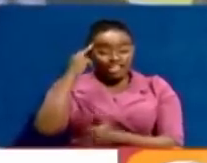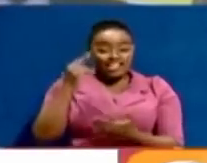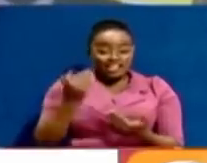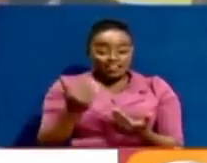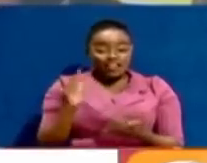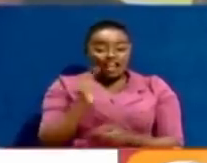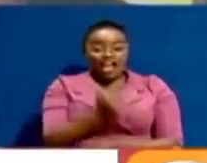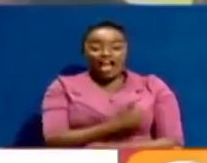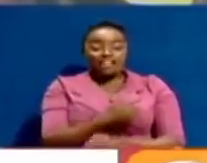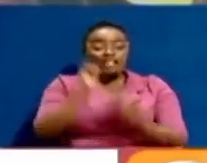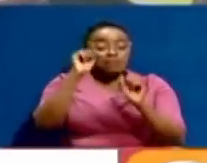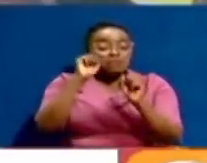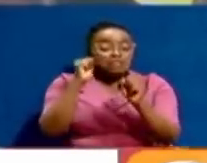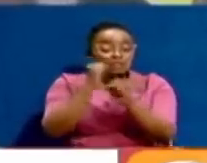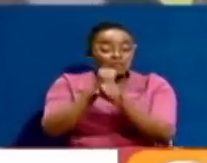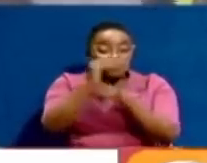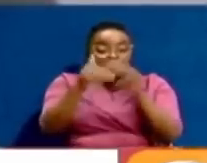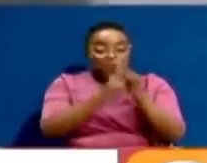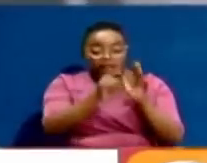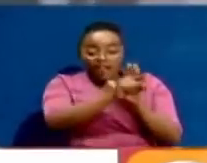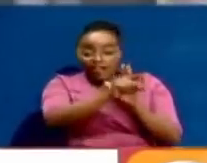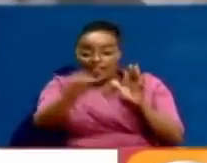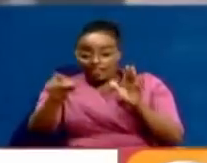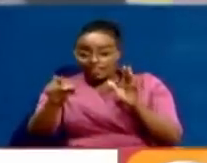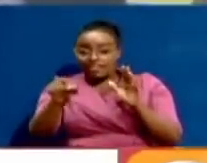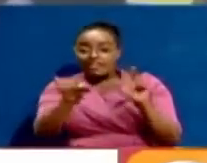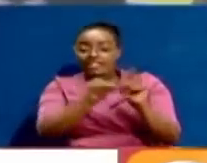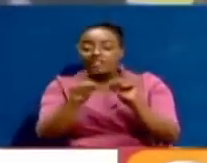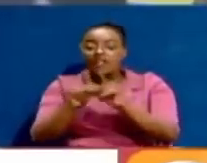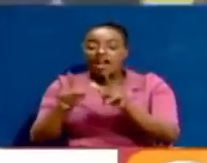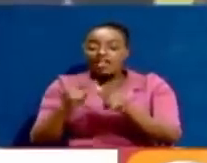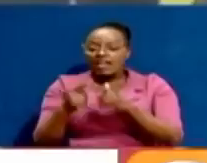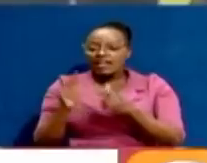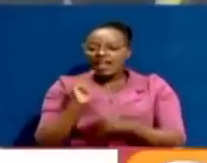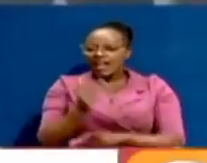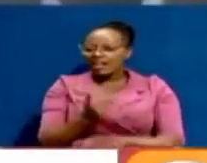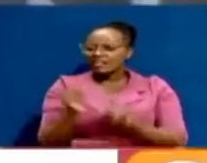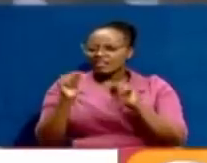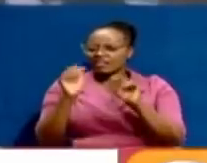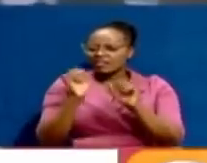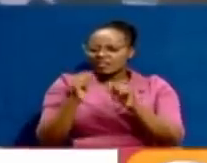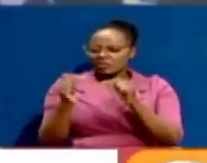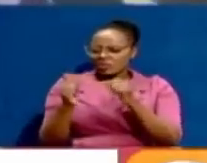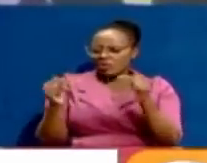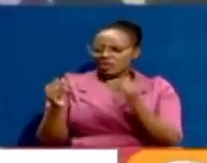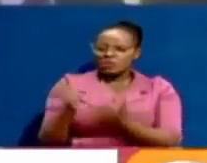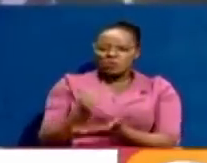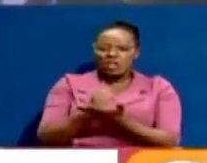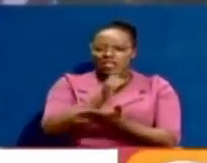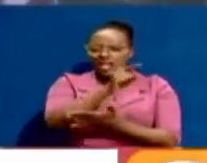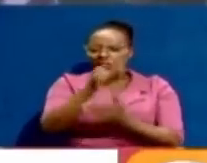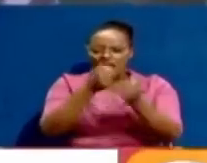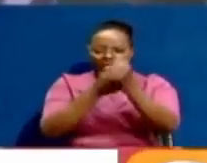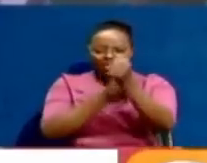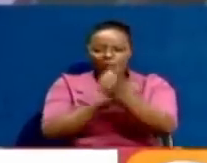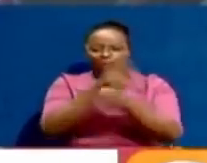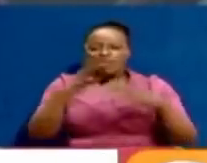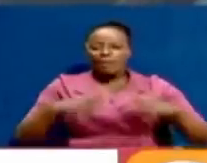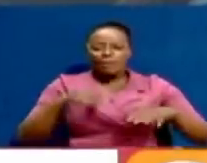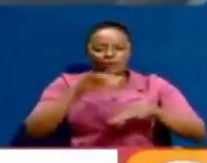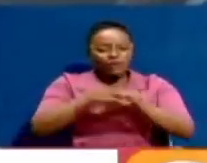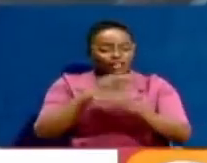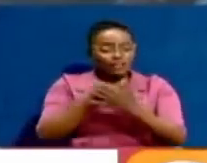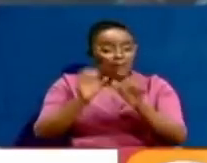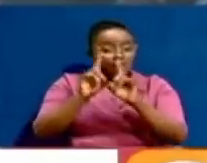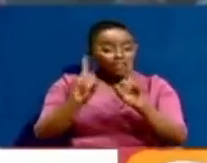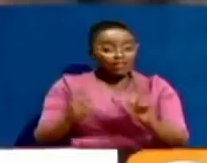ati tunaweza kufanya hiyo kazi yote alafu tushindwe kuja kuinua hawa watu mahasala hawa mpaka wawe na pesa kwa